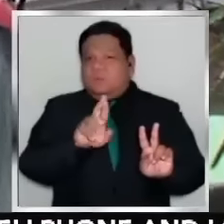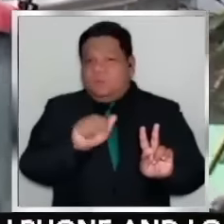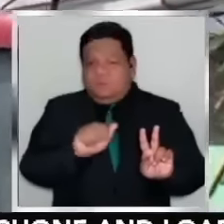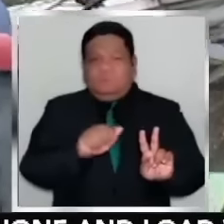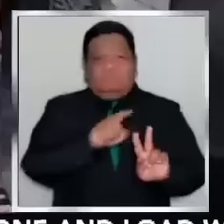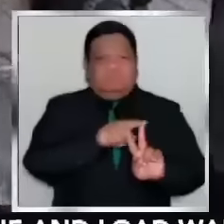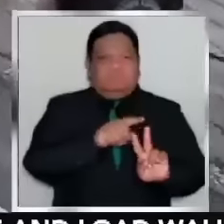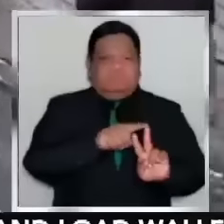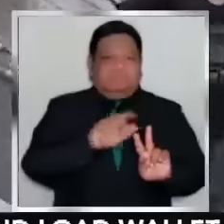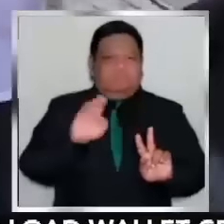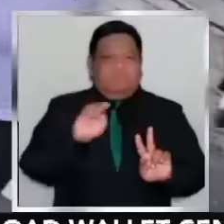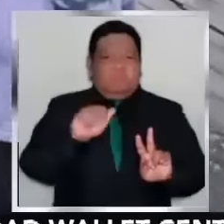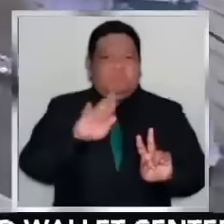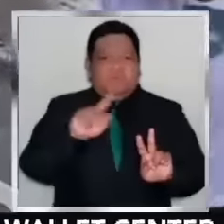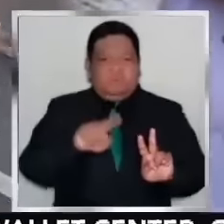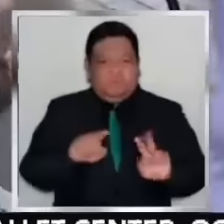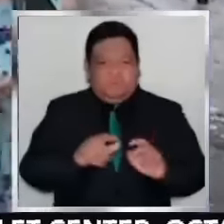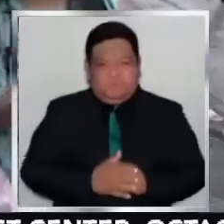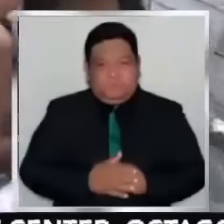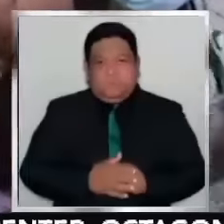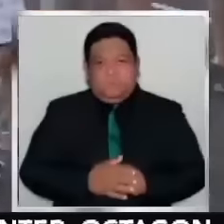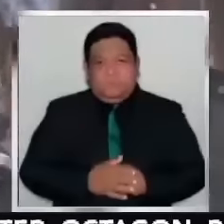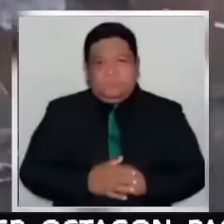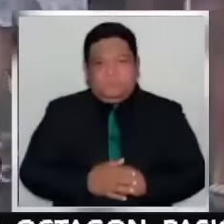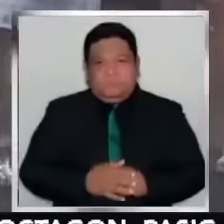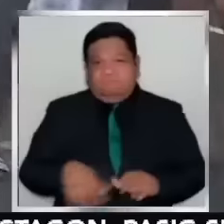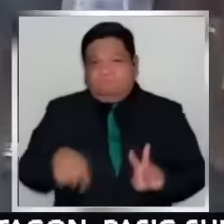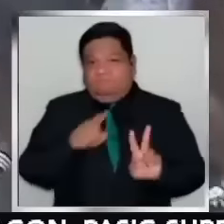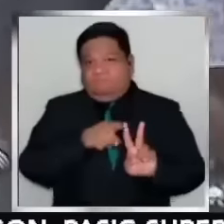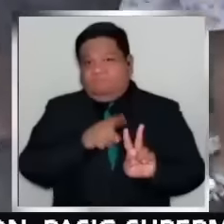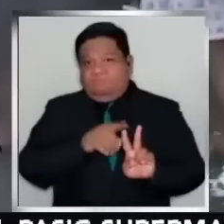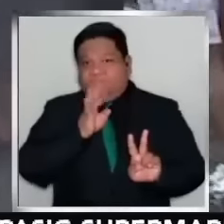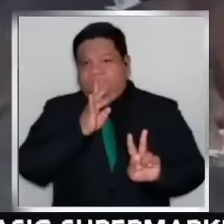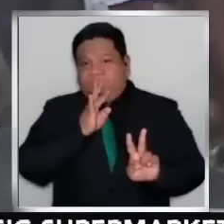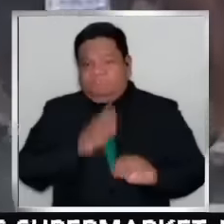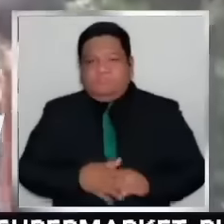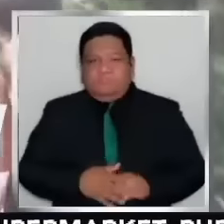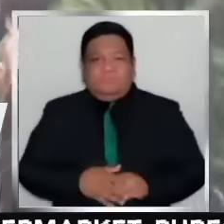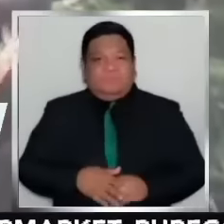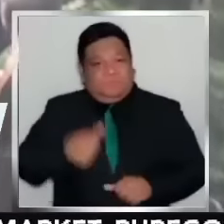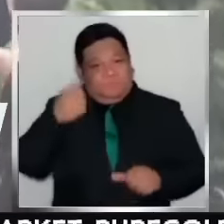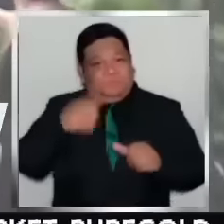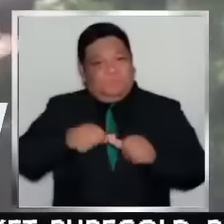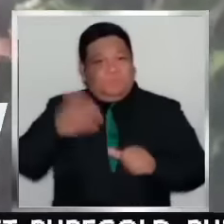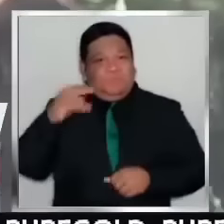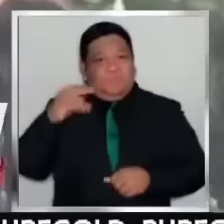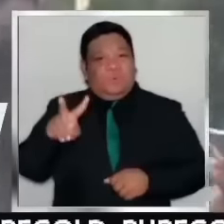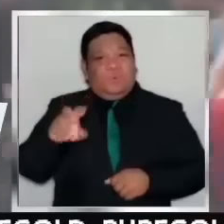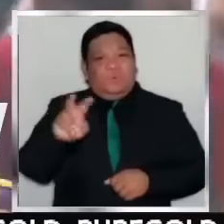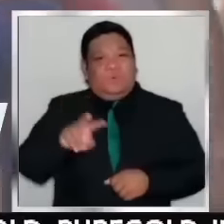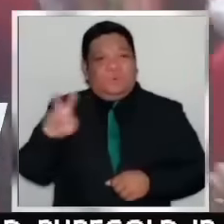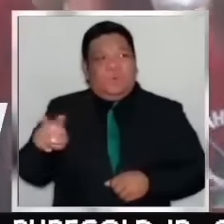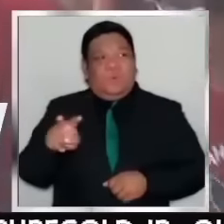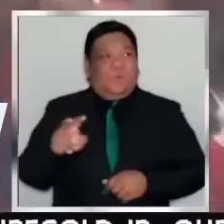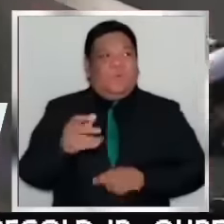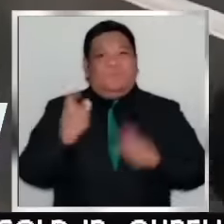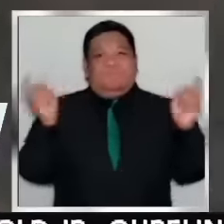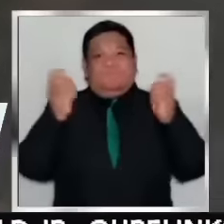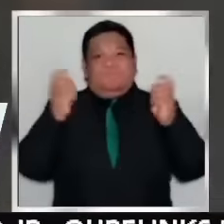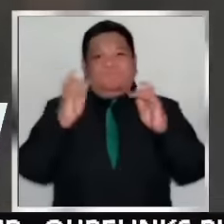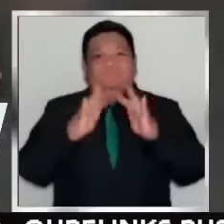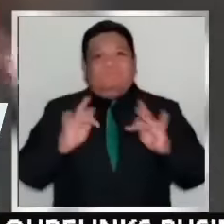Ang basaan sa Wata Wata Festival na kababalik lang noong 2022 matapos mawala dahil sa pandemya, mawawala na naman